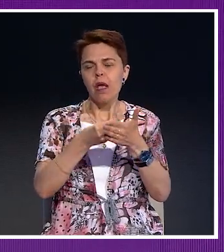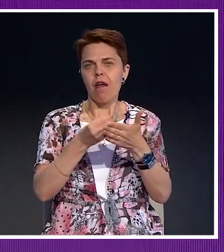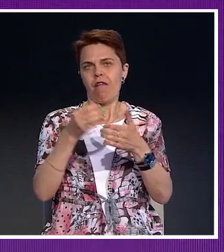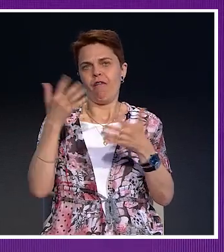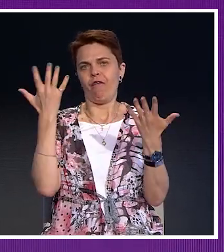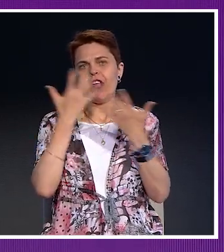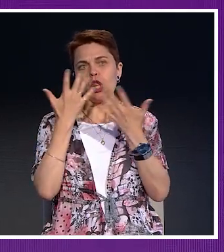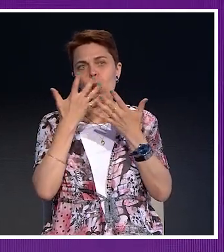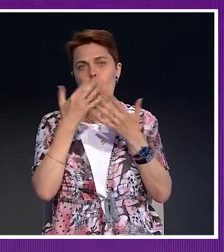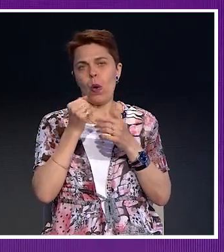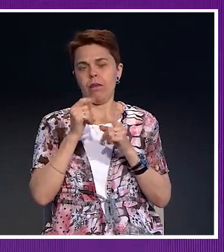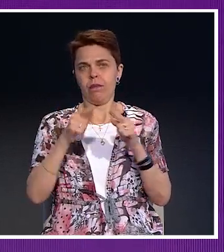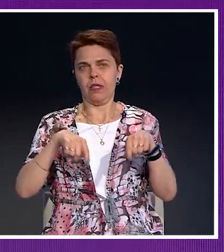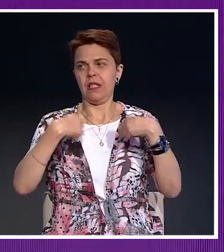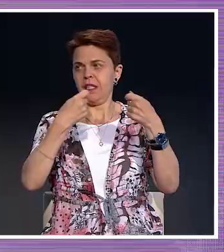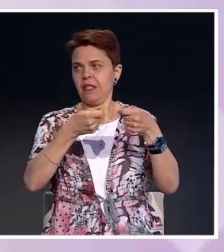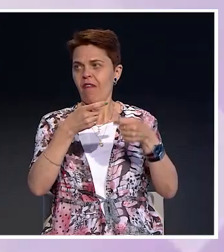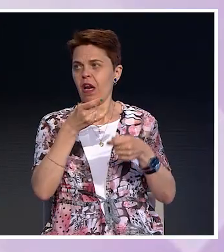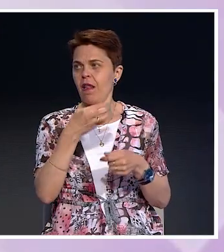Прошу.